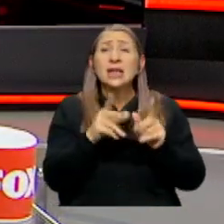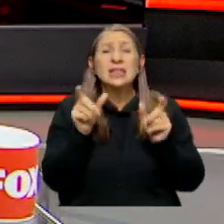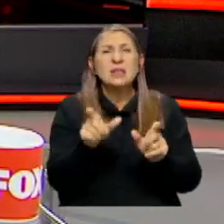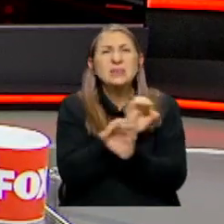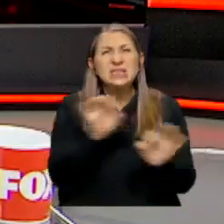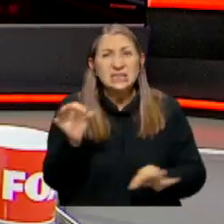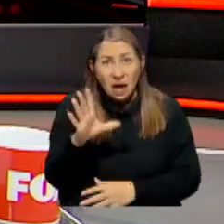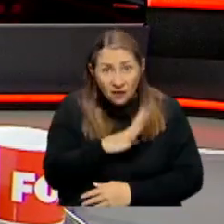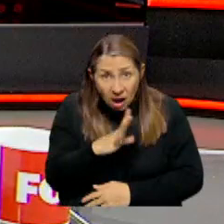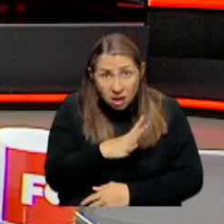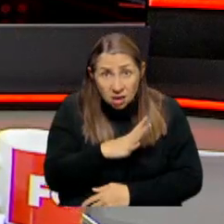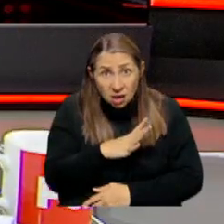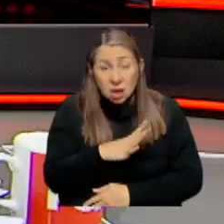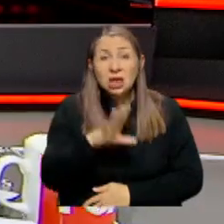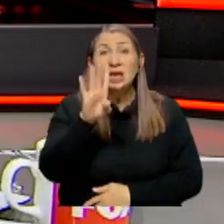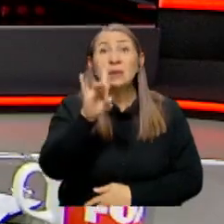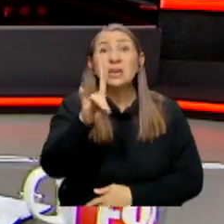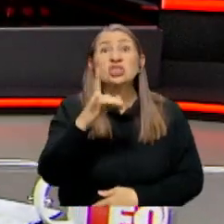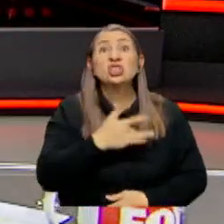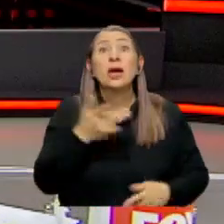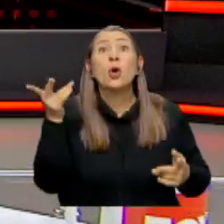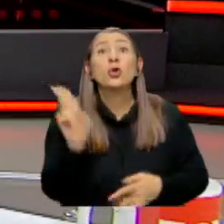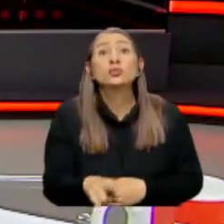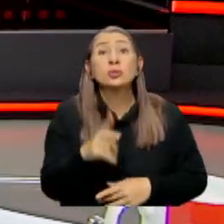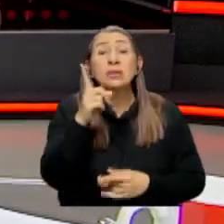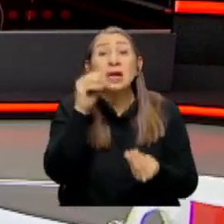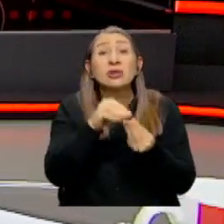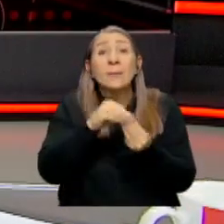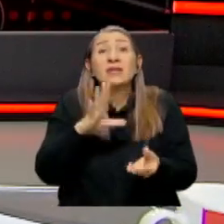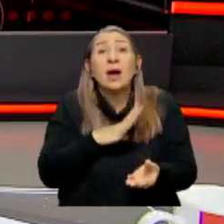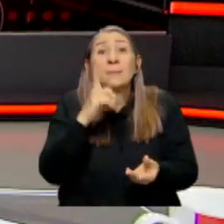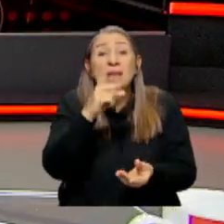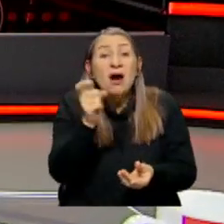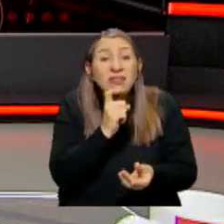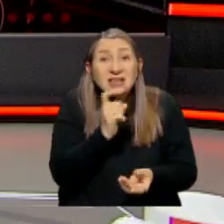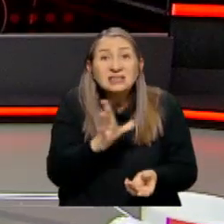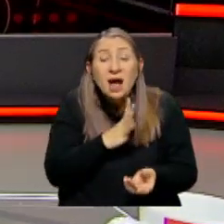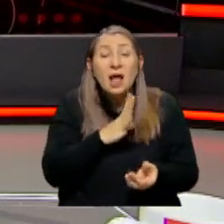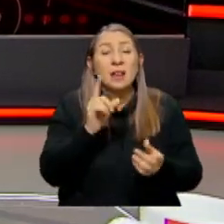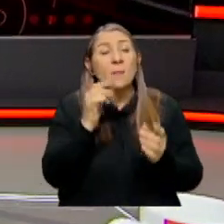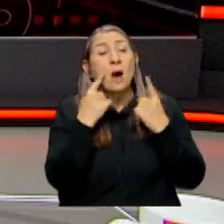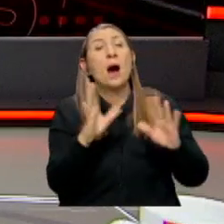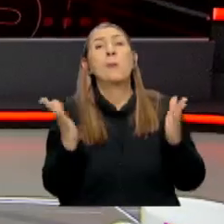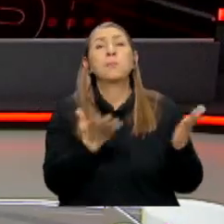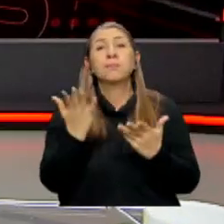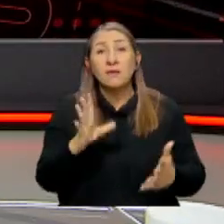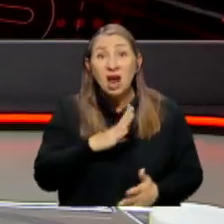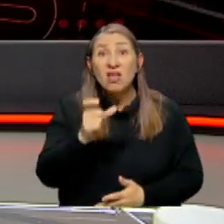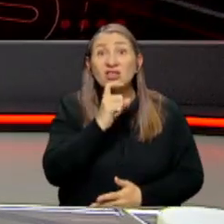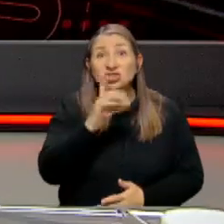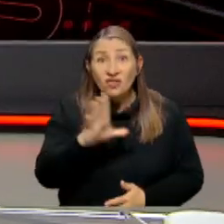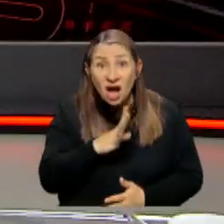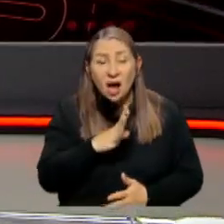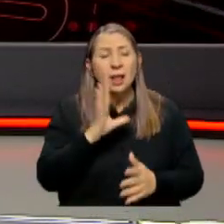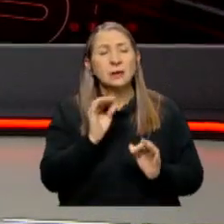tedbirsizlikler var ya 41 Can gitmiş birilerinin kabahati var Birilerinin bir hatası var ihmali var yanlışı var